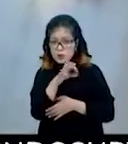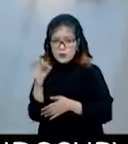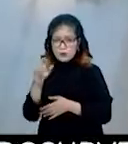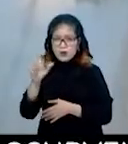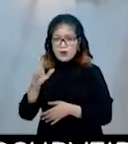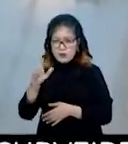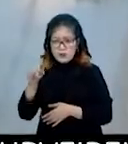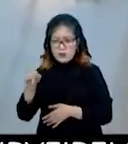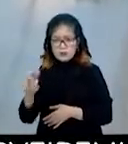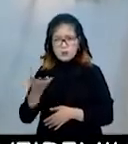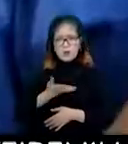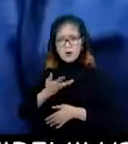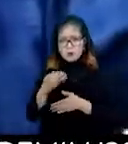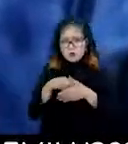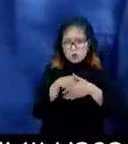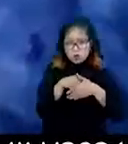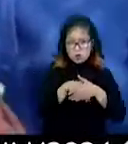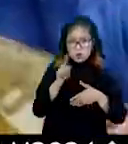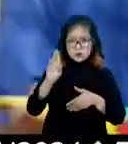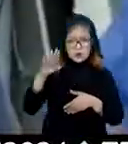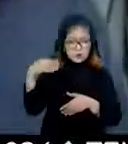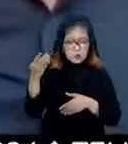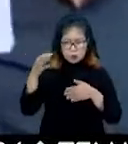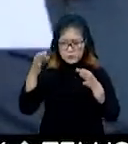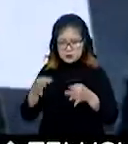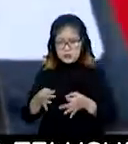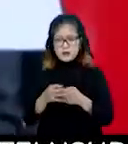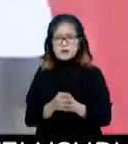sengaja ditimbun pemiliknya setahun belakangan.